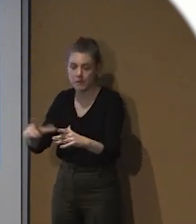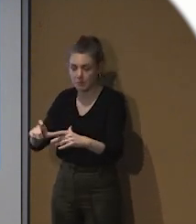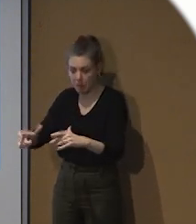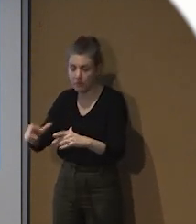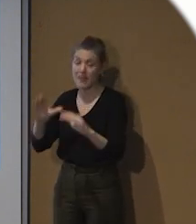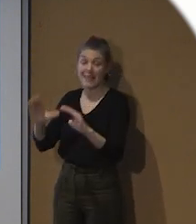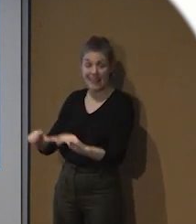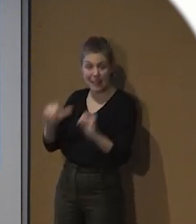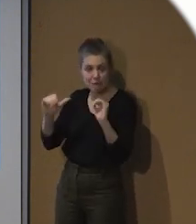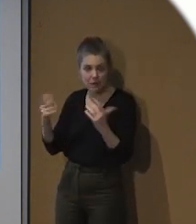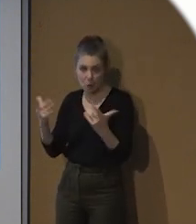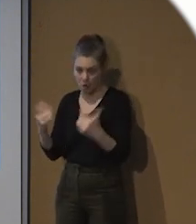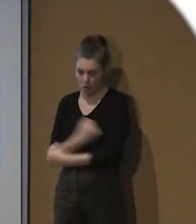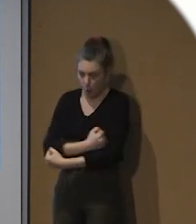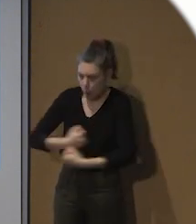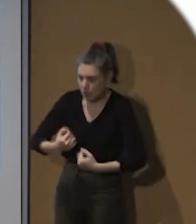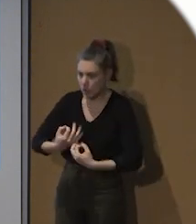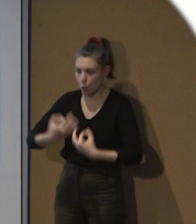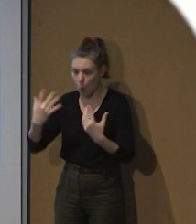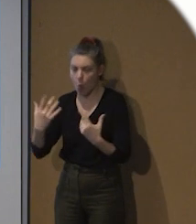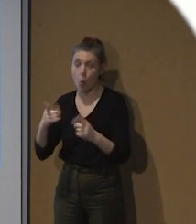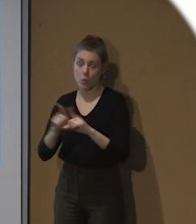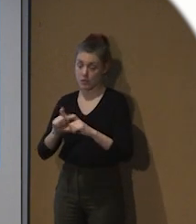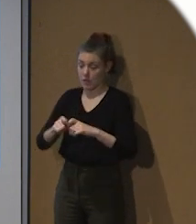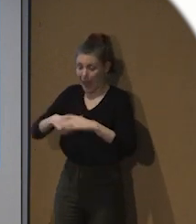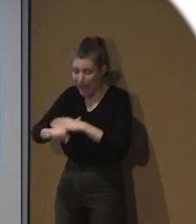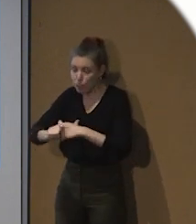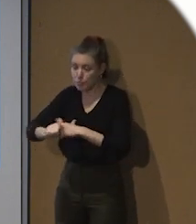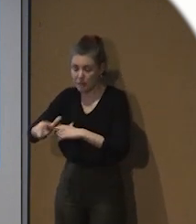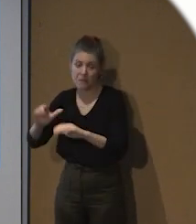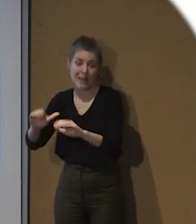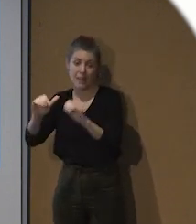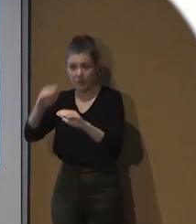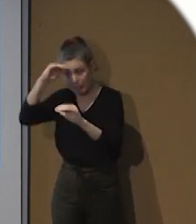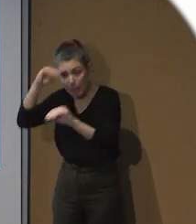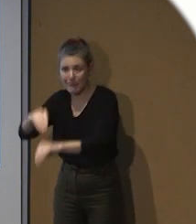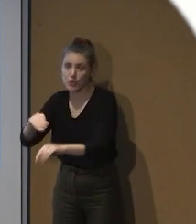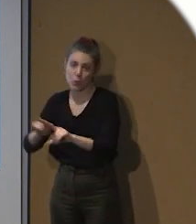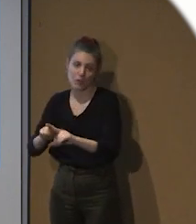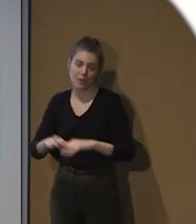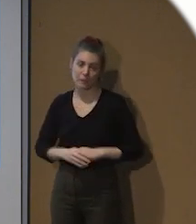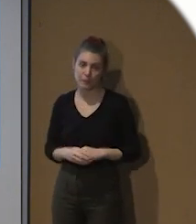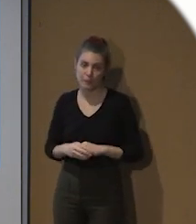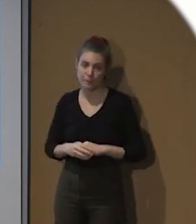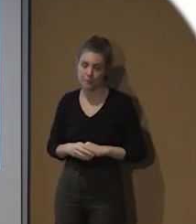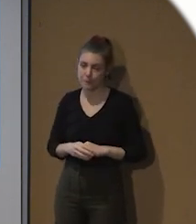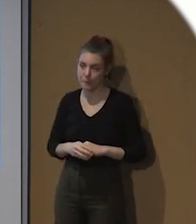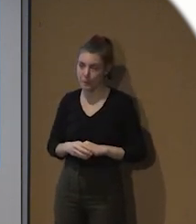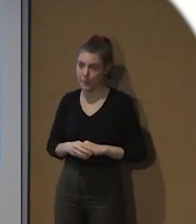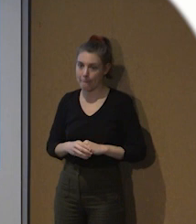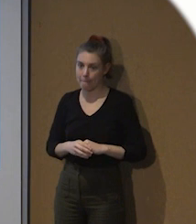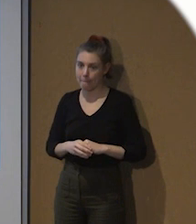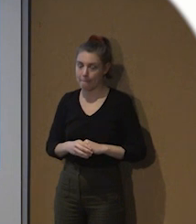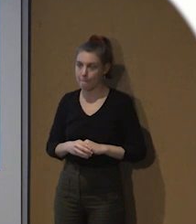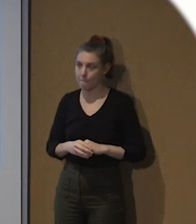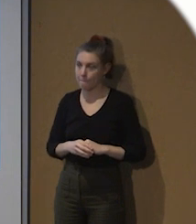de prise de poids excessif, voilà, et durant le postpartum, la réduction du risque de dépression du postpartum.